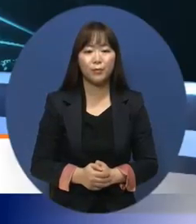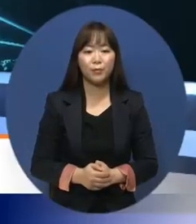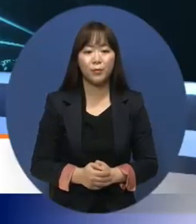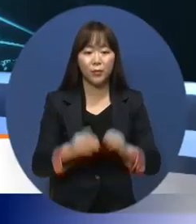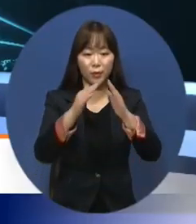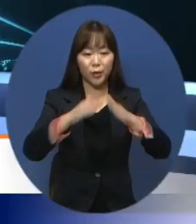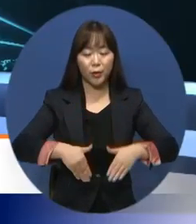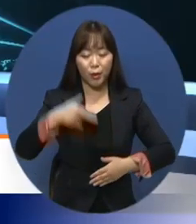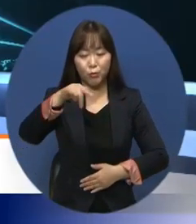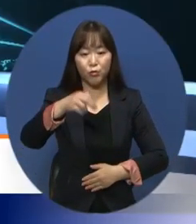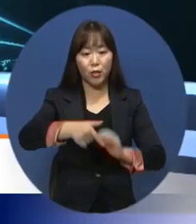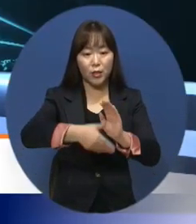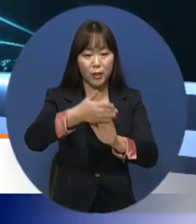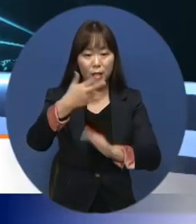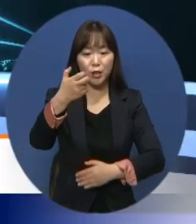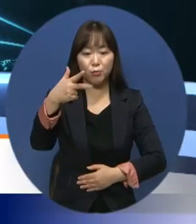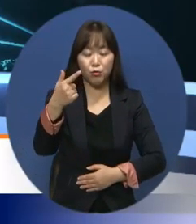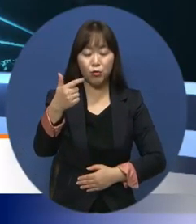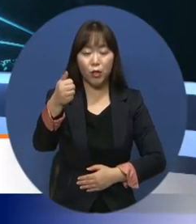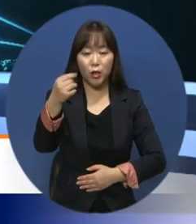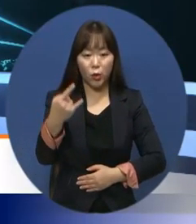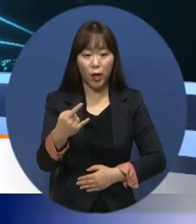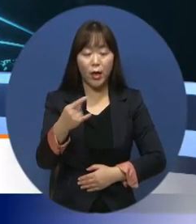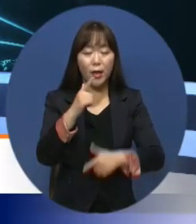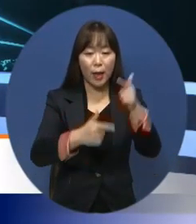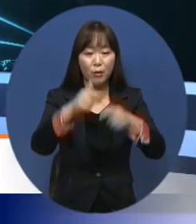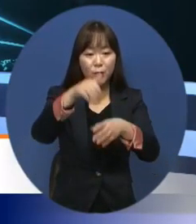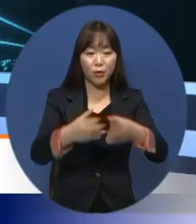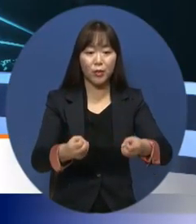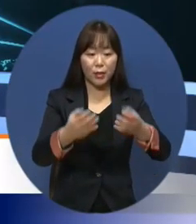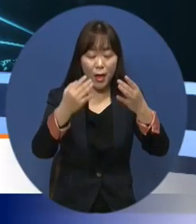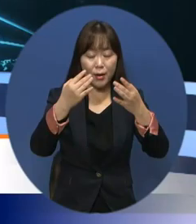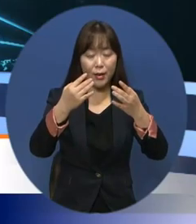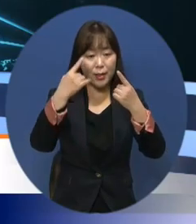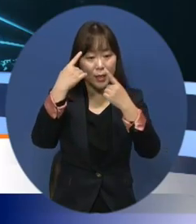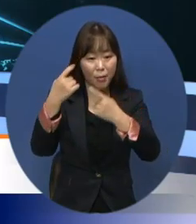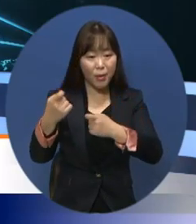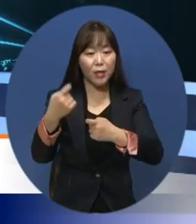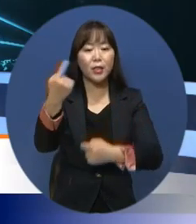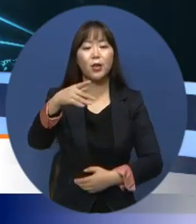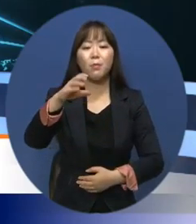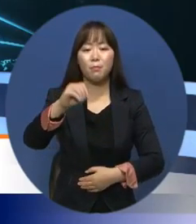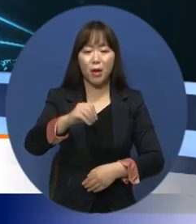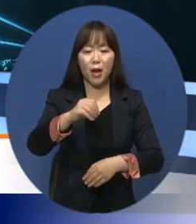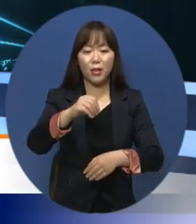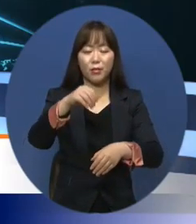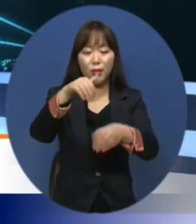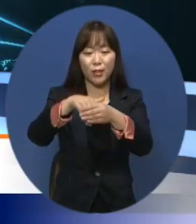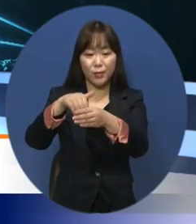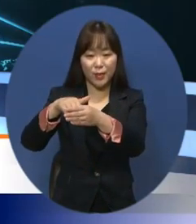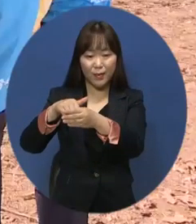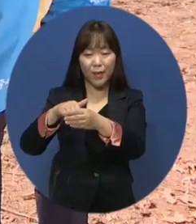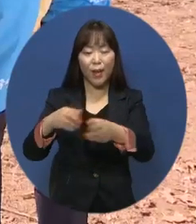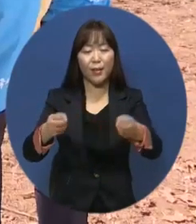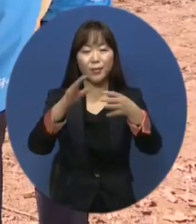전남 순천시가 76회 식목일을 기념하는 1000만 그루 나무심기 행사를 가졌습니다